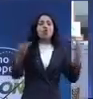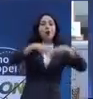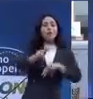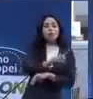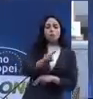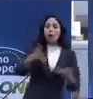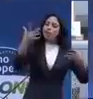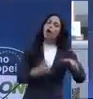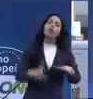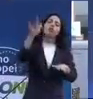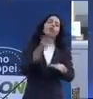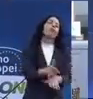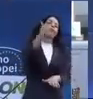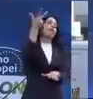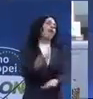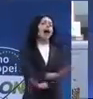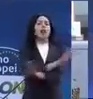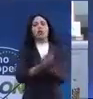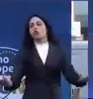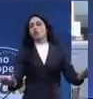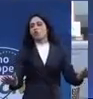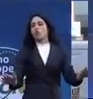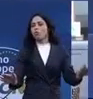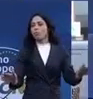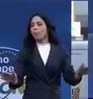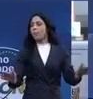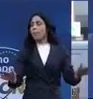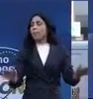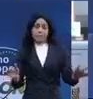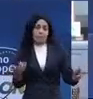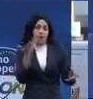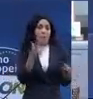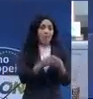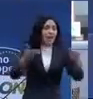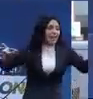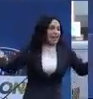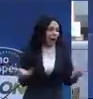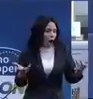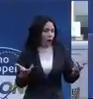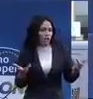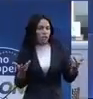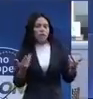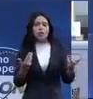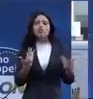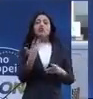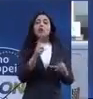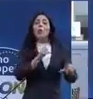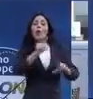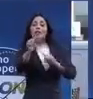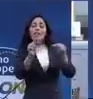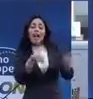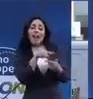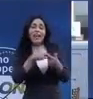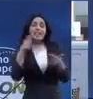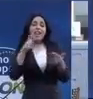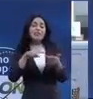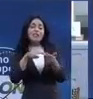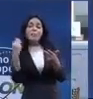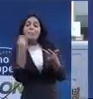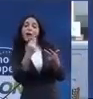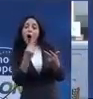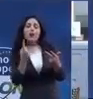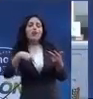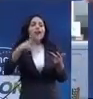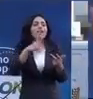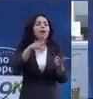l'abbiamo già provato Cosa vogliamo fare dopo i 5 Stelle dopo Salvini dopo la meloni chi